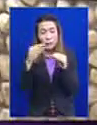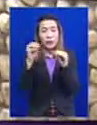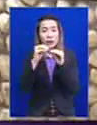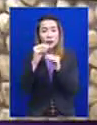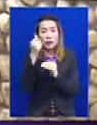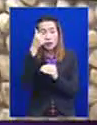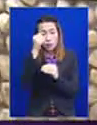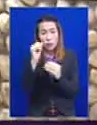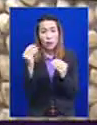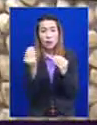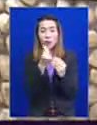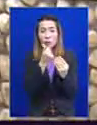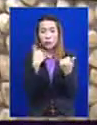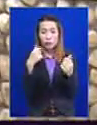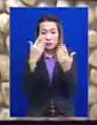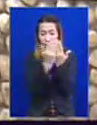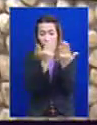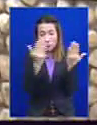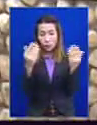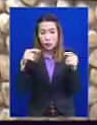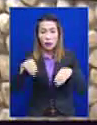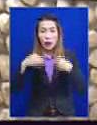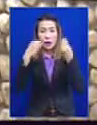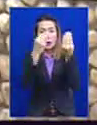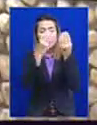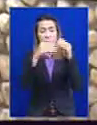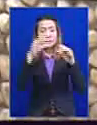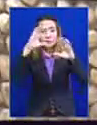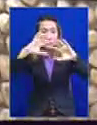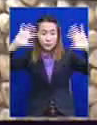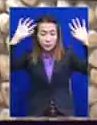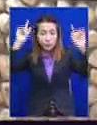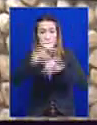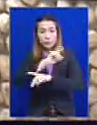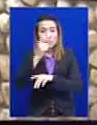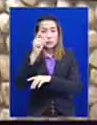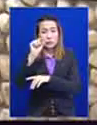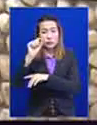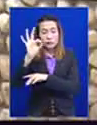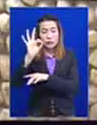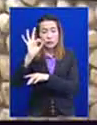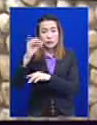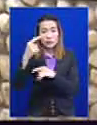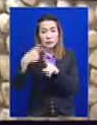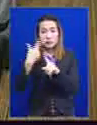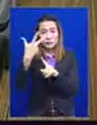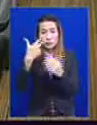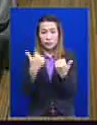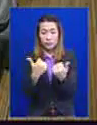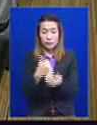ที่จะส่งร่างฉบับสมบูรณ์ให้กับรัฐบาลในวันที่29มีนาคมนี้ค่ะ